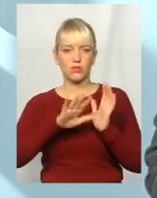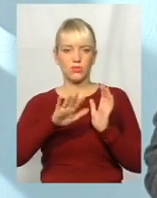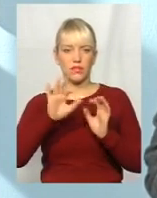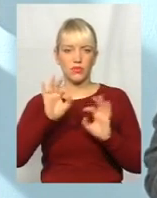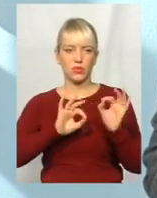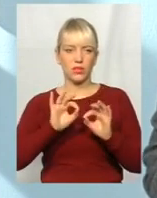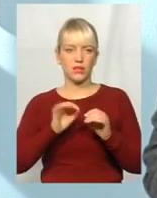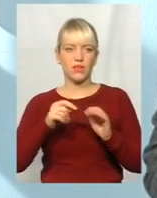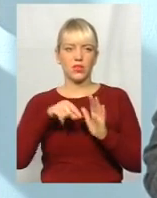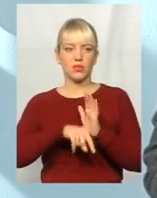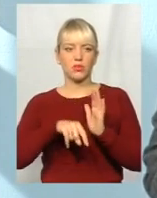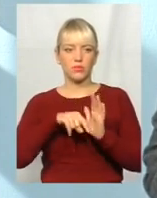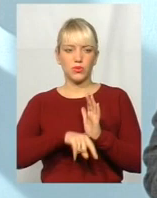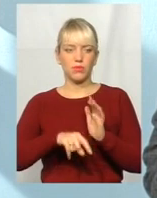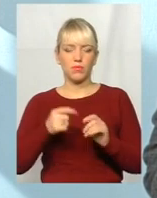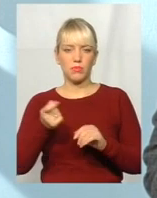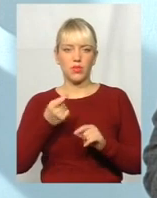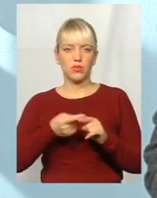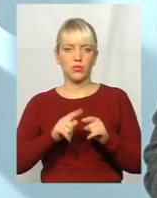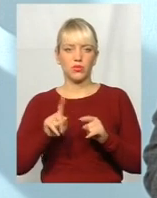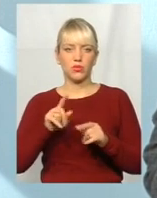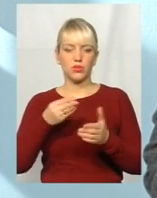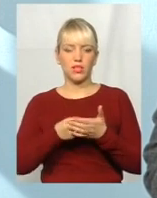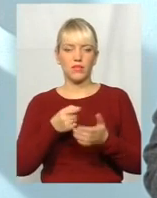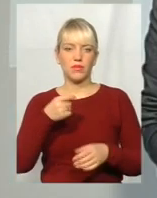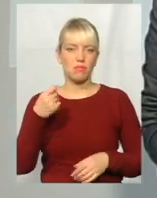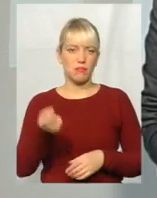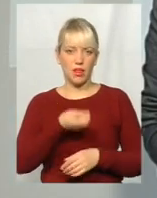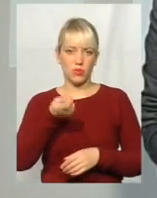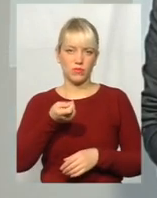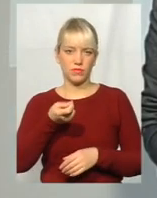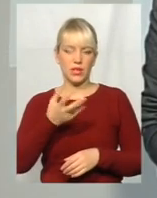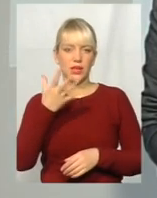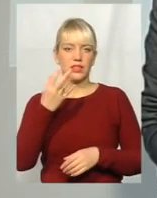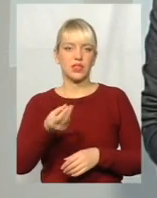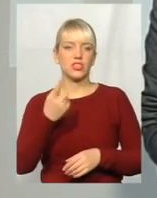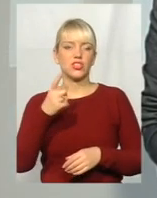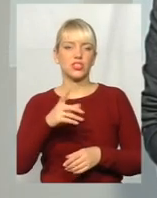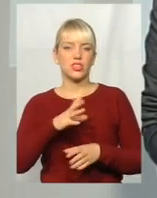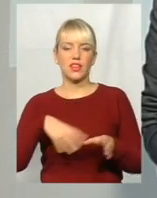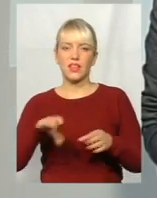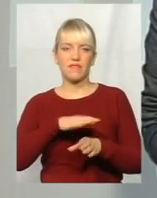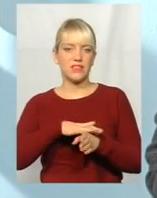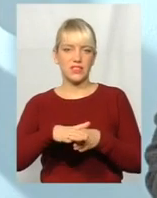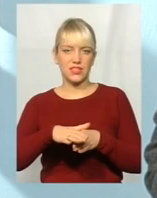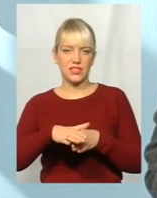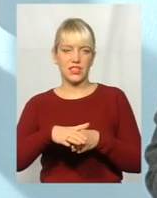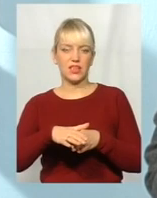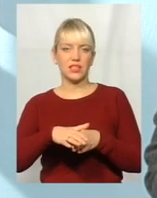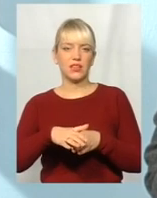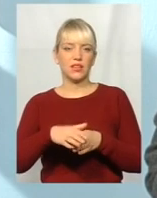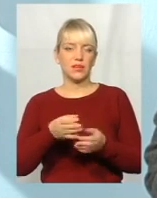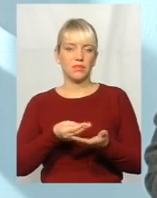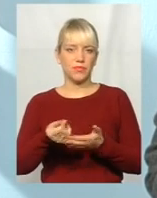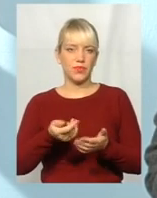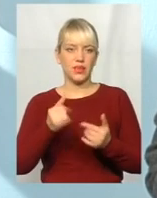85%. Тобто, мало того, що того тарифу мало, так і ще ж і він не повністю доходить. Якщо